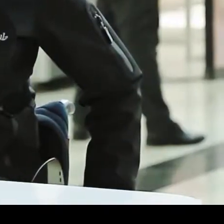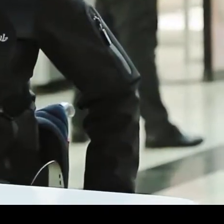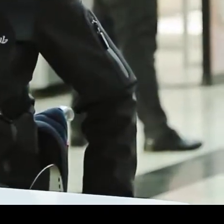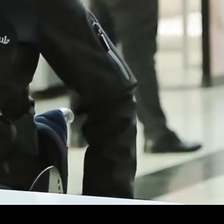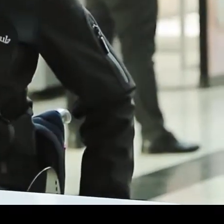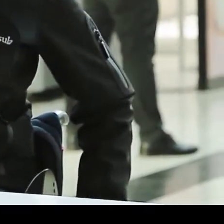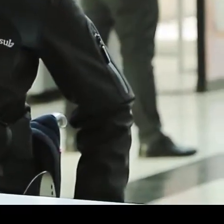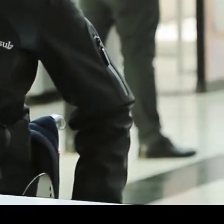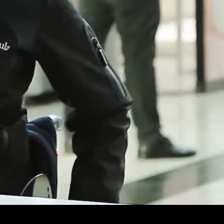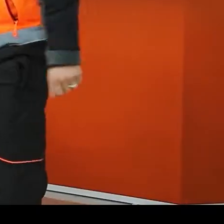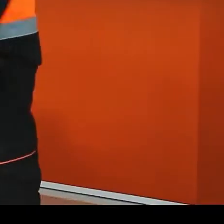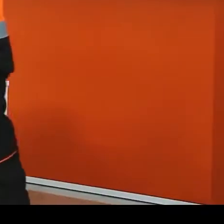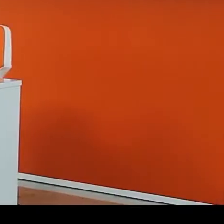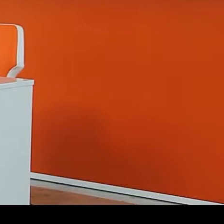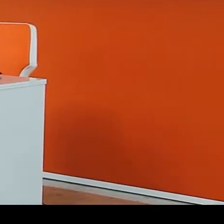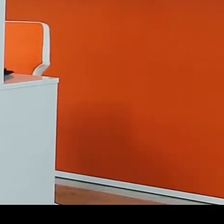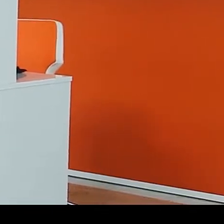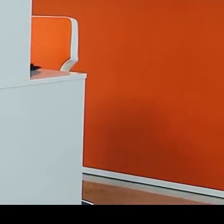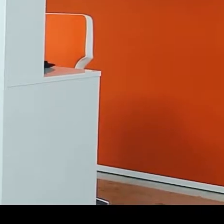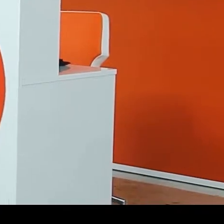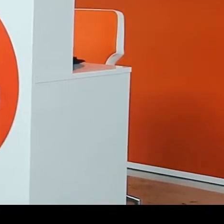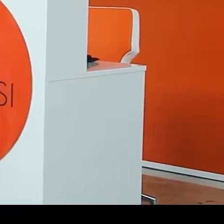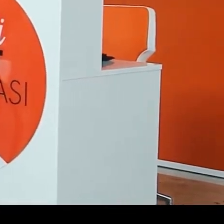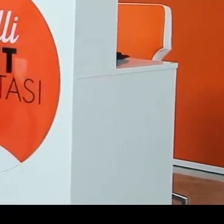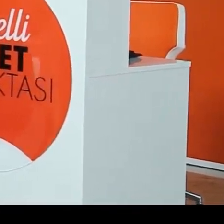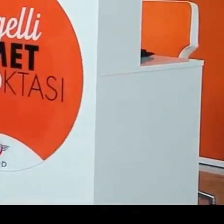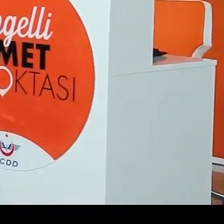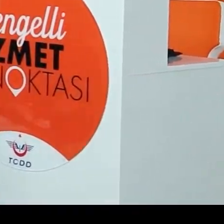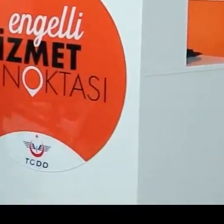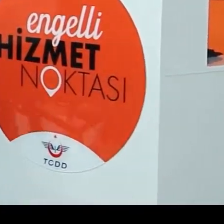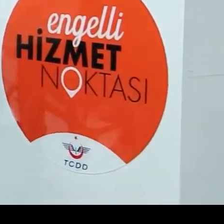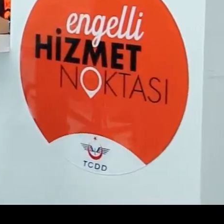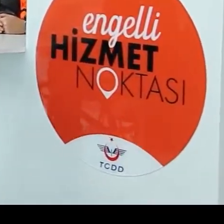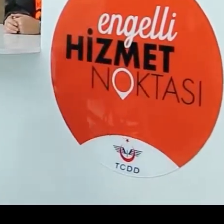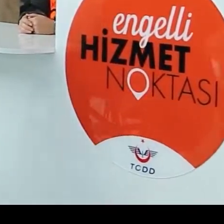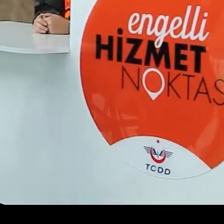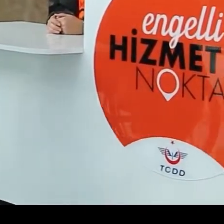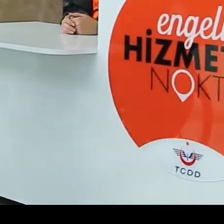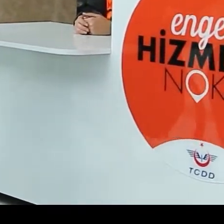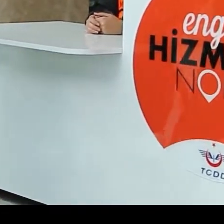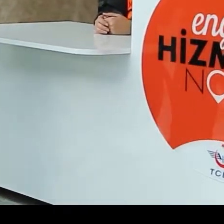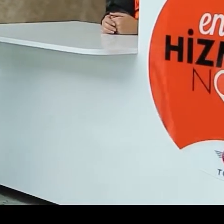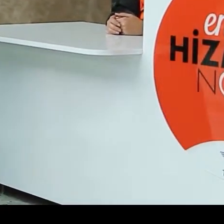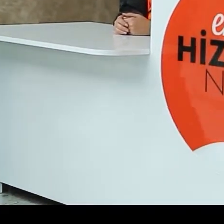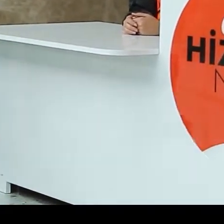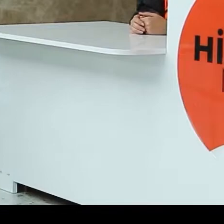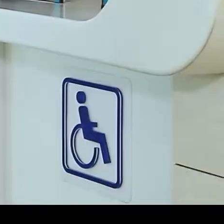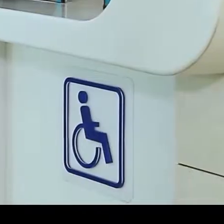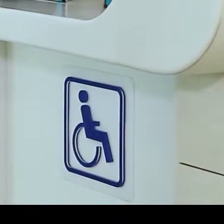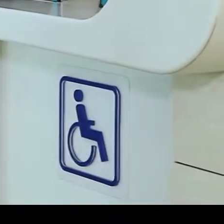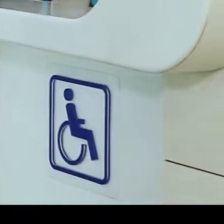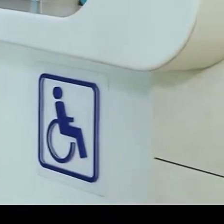Sırt açısından TCDD taşımacılık yazısı ve logosu okunuyor. Görevli yerinden kalktı ve engelli yolcuya eşlik